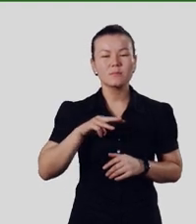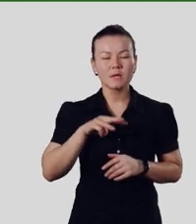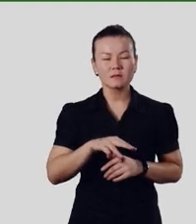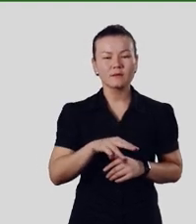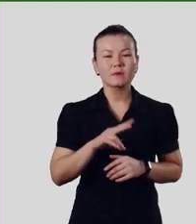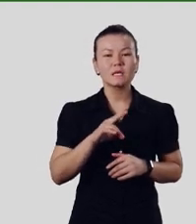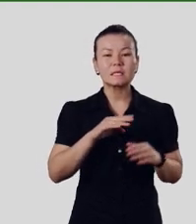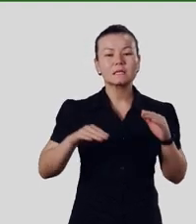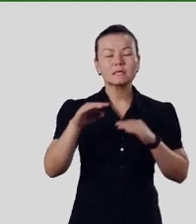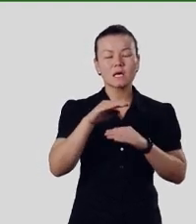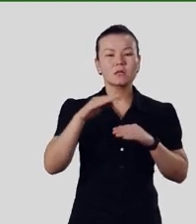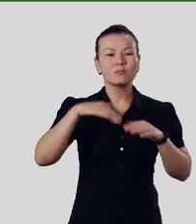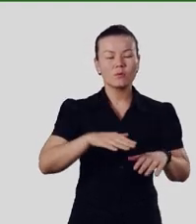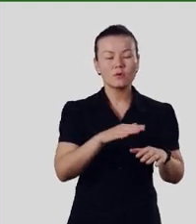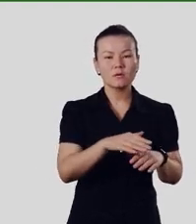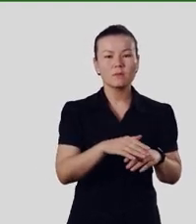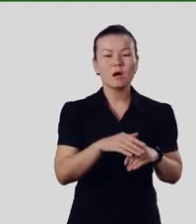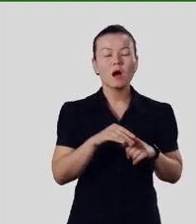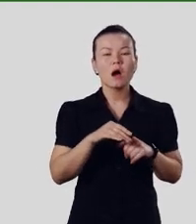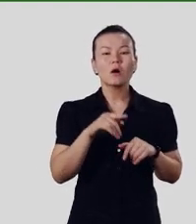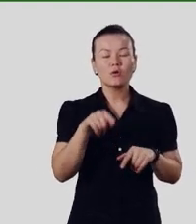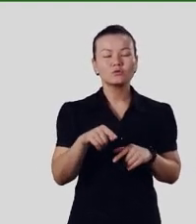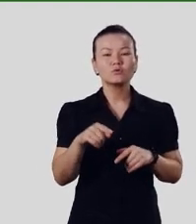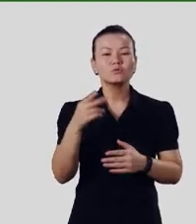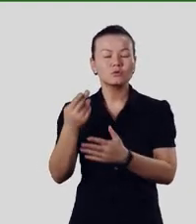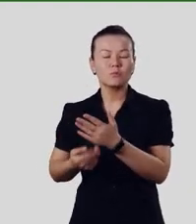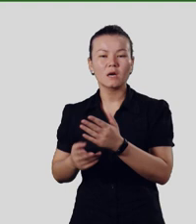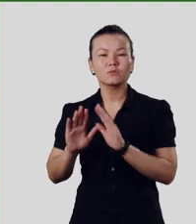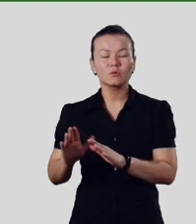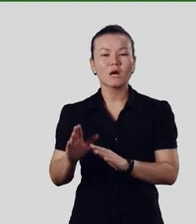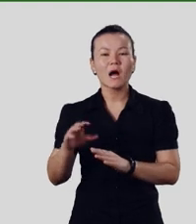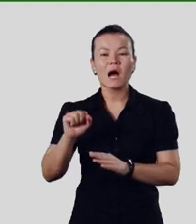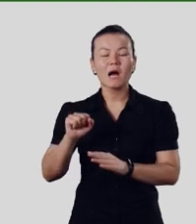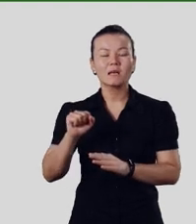моря. Он уступает только Антарктиде и Евразии.